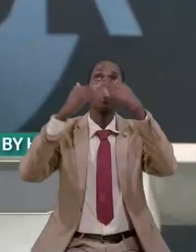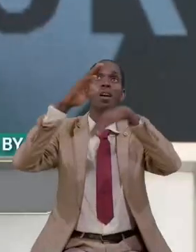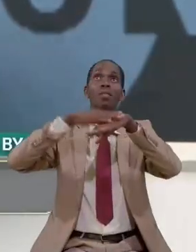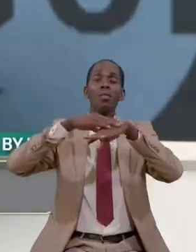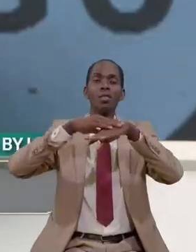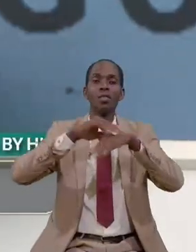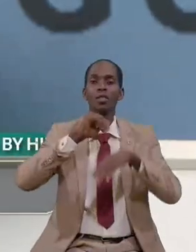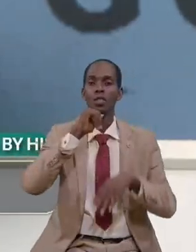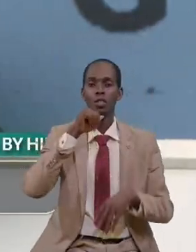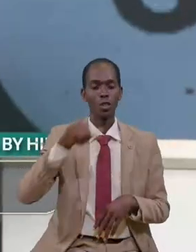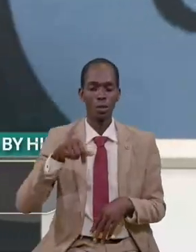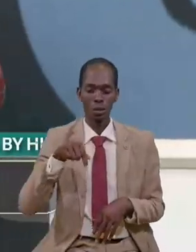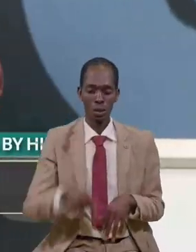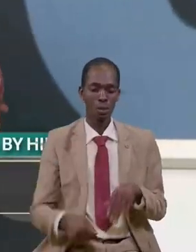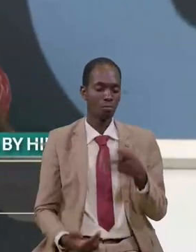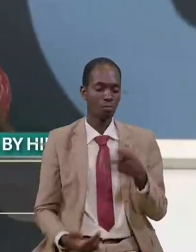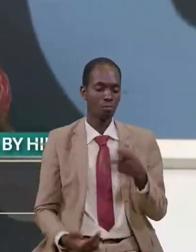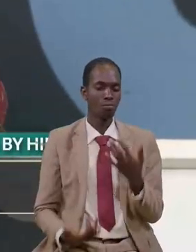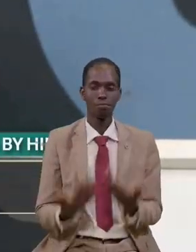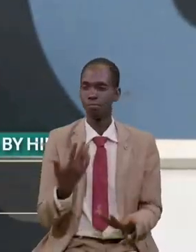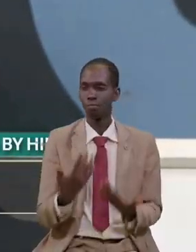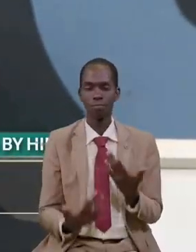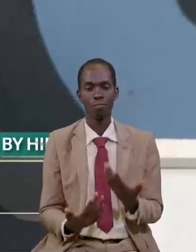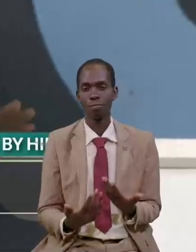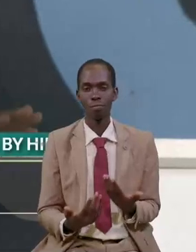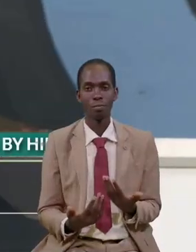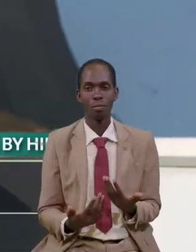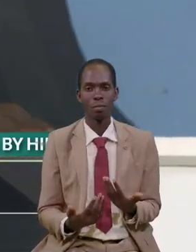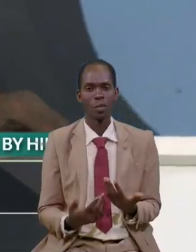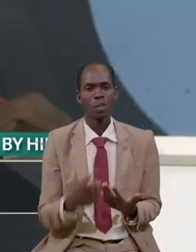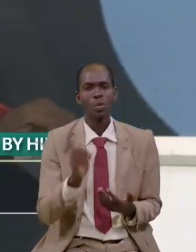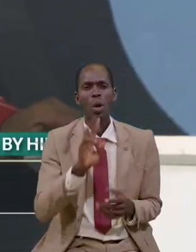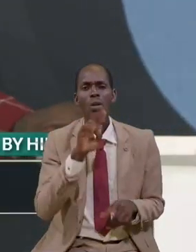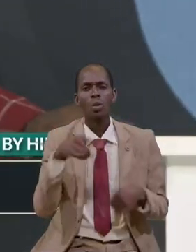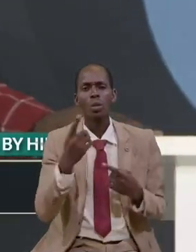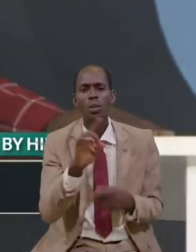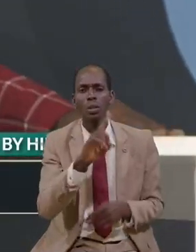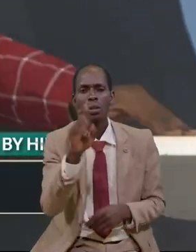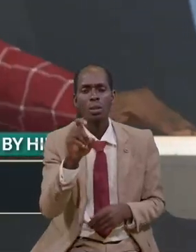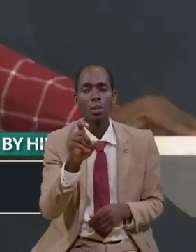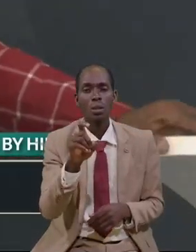H. Le ciel et non l'enfer. Où vas-tu?